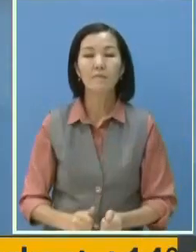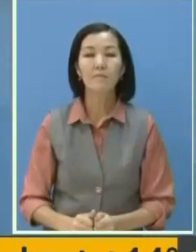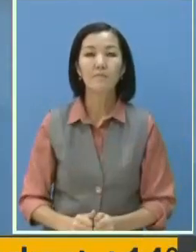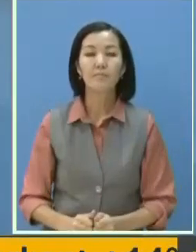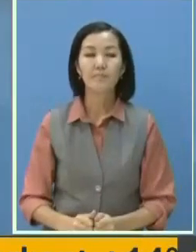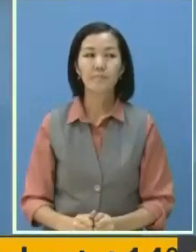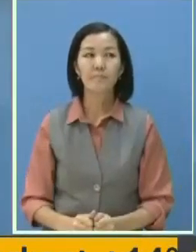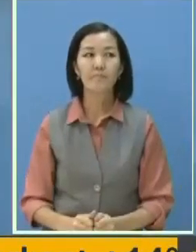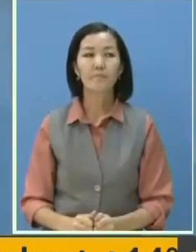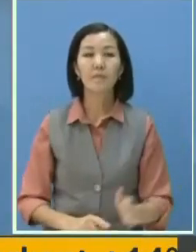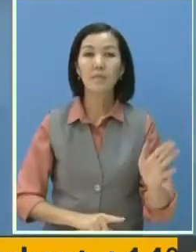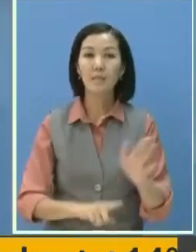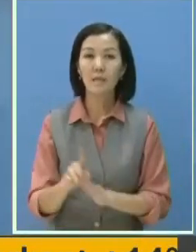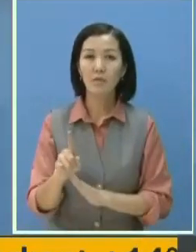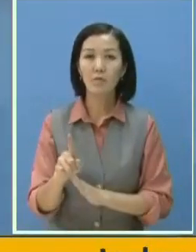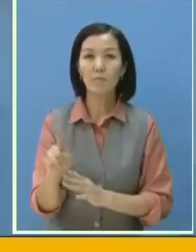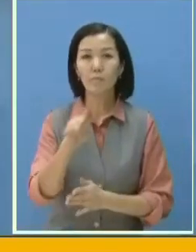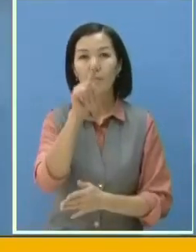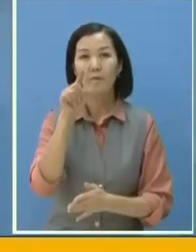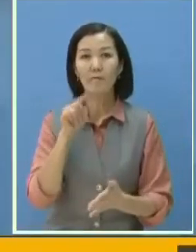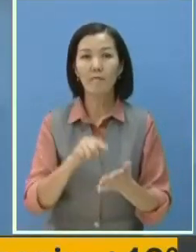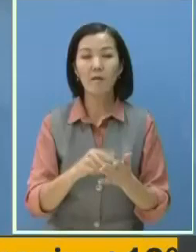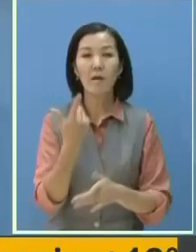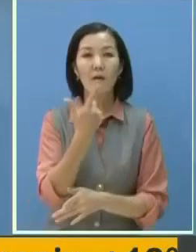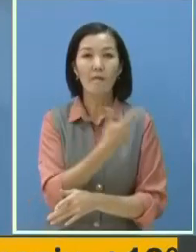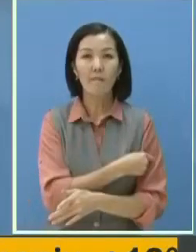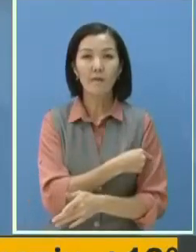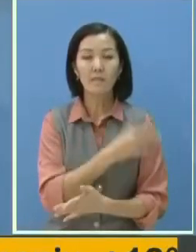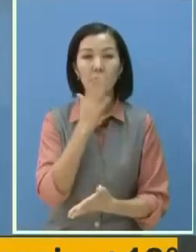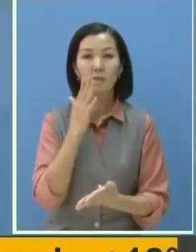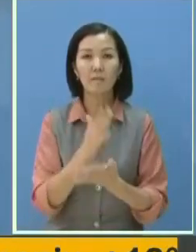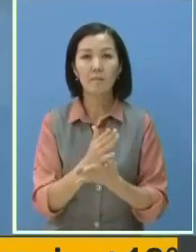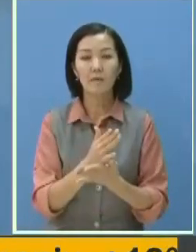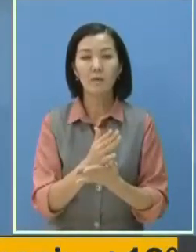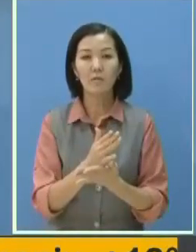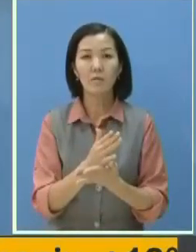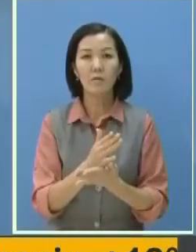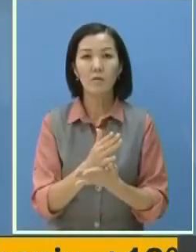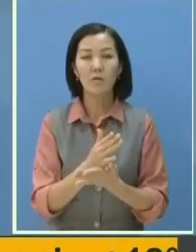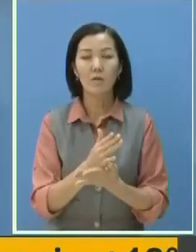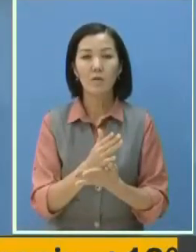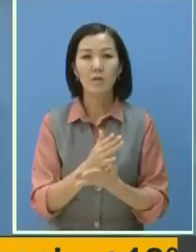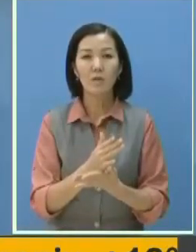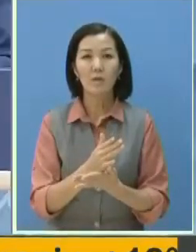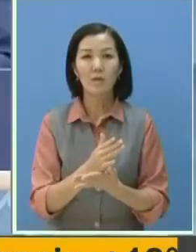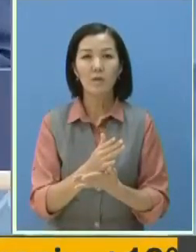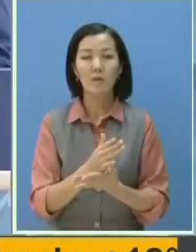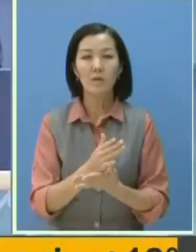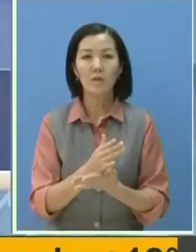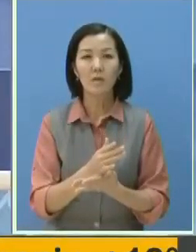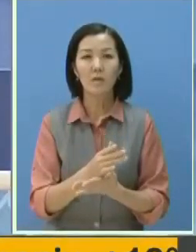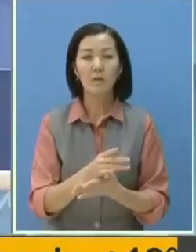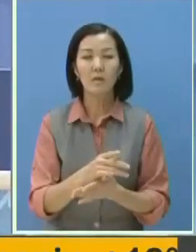Ну, начнем с первого вопроса. Говорят, что вакцины имеют осложнения. Так ли на самом деле? Конечно,